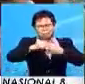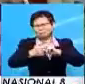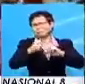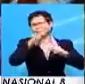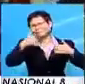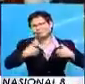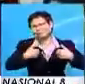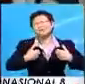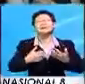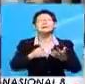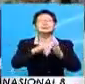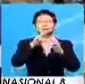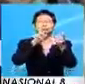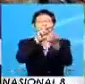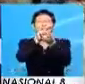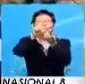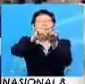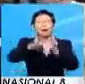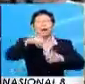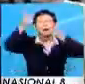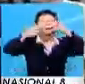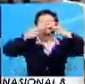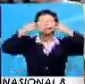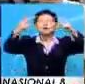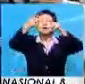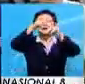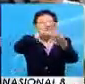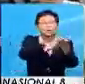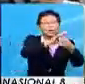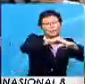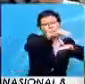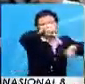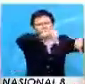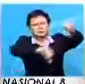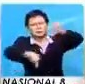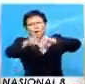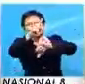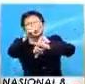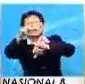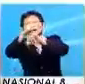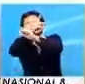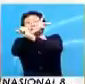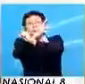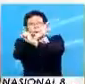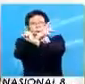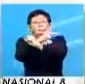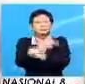Beliau ditemui pemberita selepas lawatan rasmi ke Sekolah Menengah Sains Kuala Selangor.